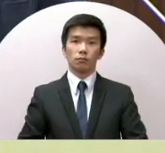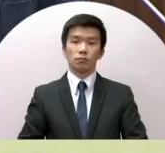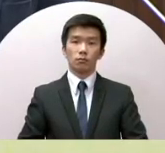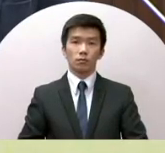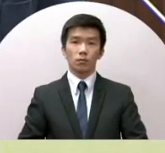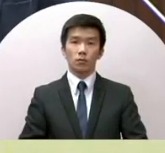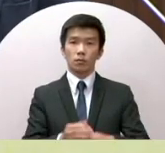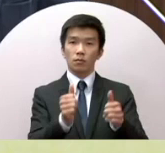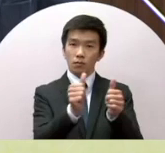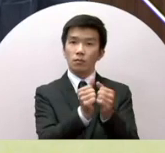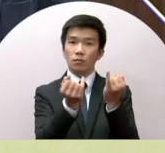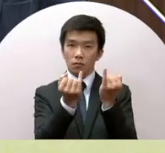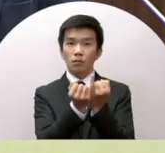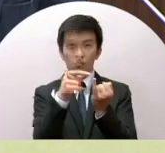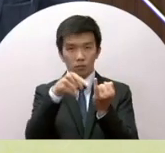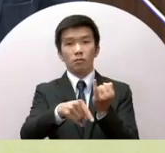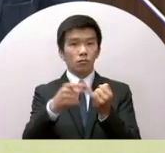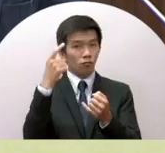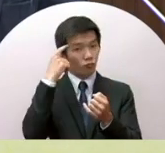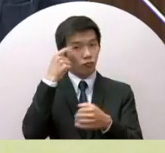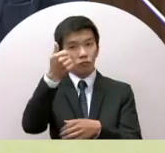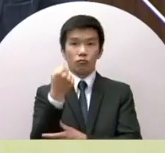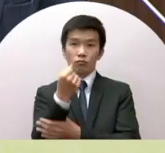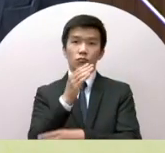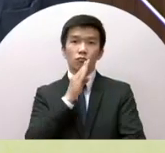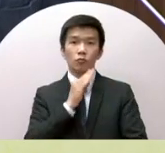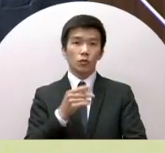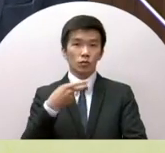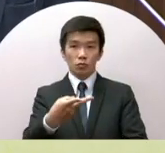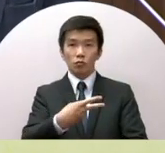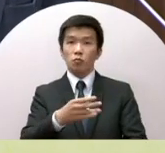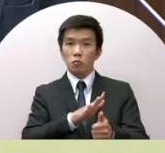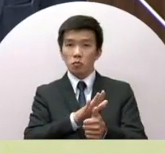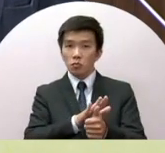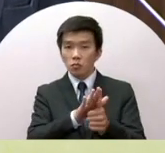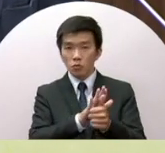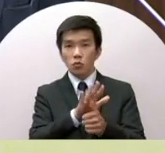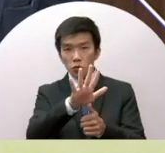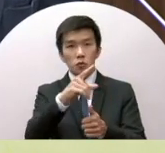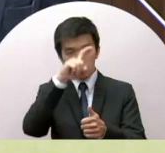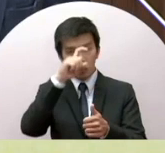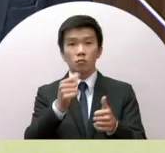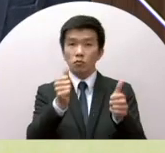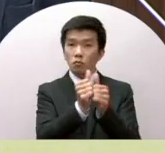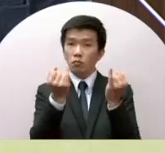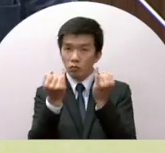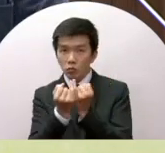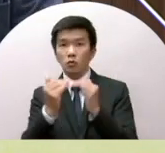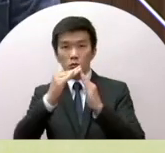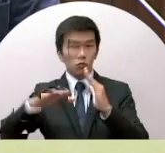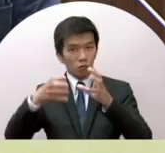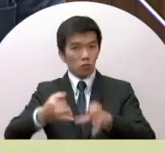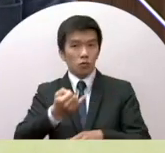持同婚的这样的一个立场哈。我想相爱的人可以结婚组成家庭，这是一个普世的价值，也是台湾一种多元